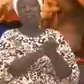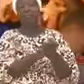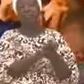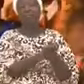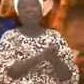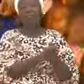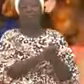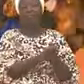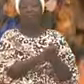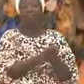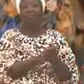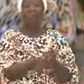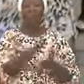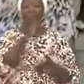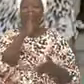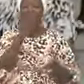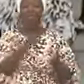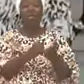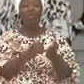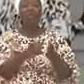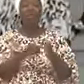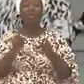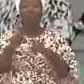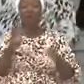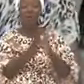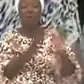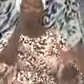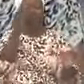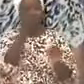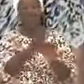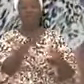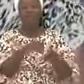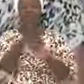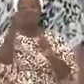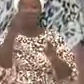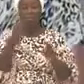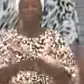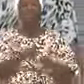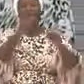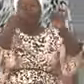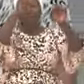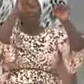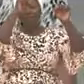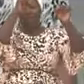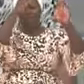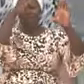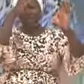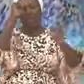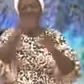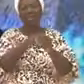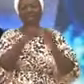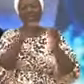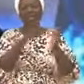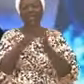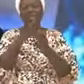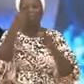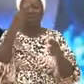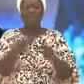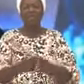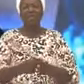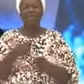qu'ils te refais seule autre fois au nom de g je paie au nom de jésus